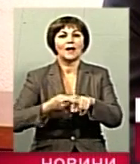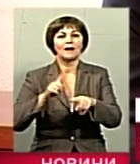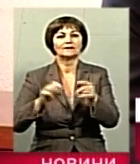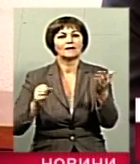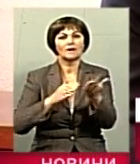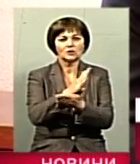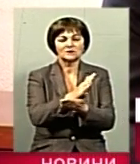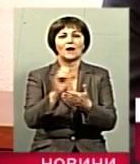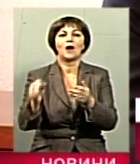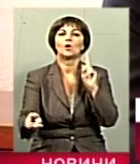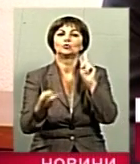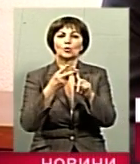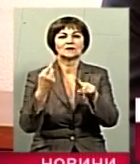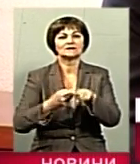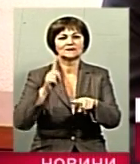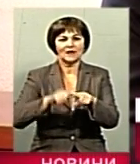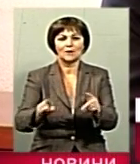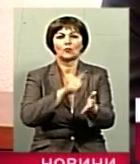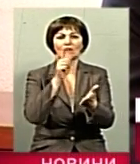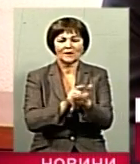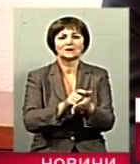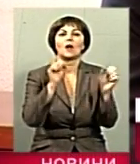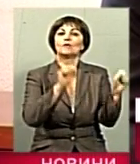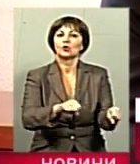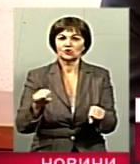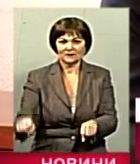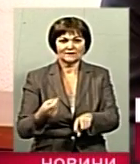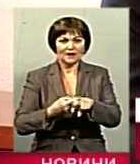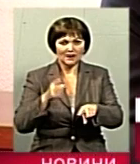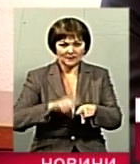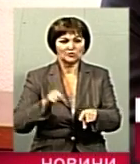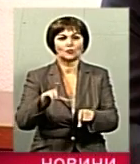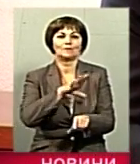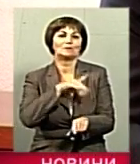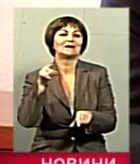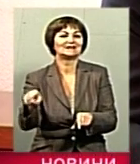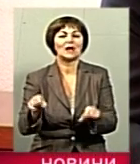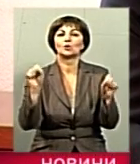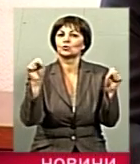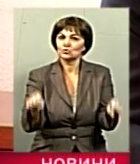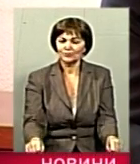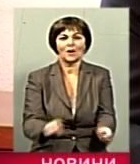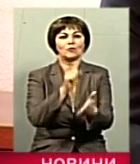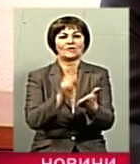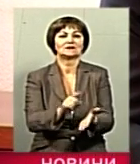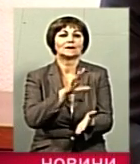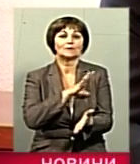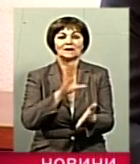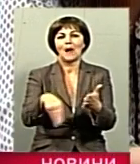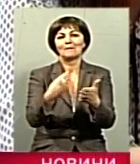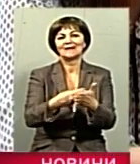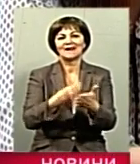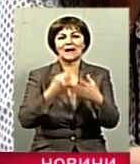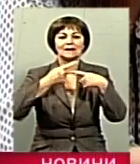допомоги. Друге, це повинна бути доступна допомога. Для того, щоб вона була доступна, повинна бути відповідно матеріально-технічна